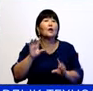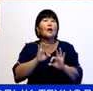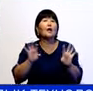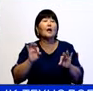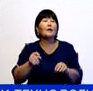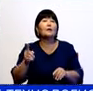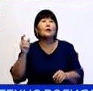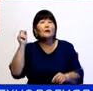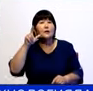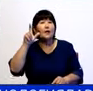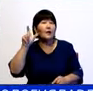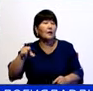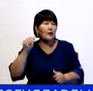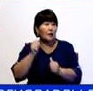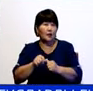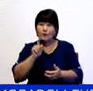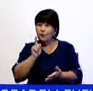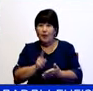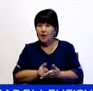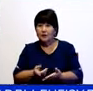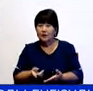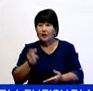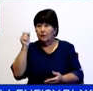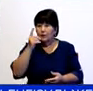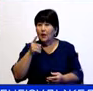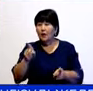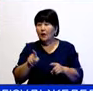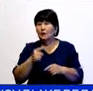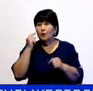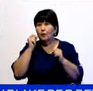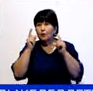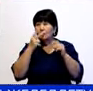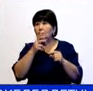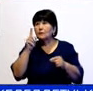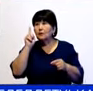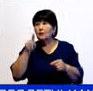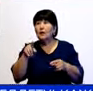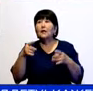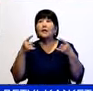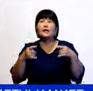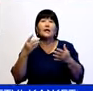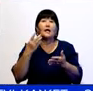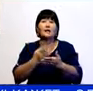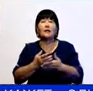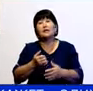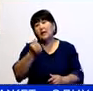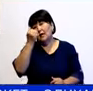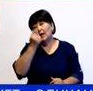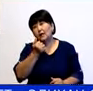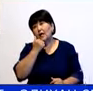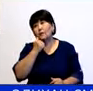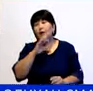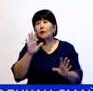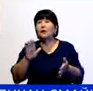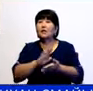әр адамның парызы болды. Өйткені айналаң көзің ашық болады ғой. Қызылорда телеарнасына рахмет, халықтың